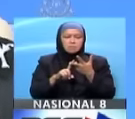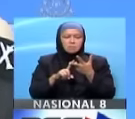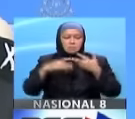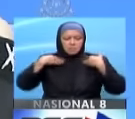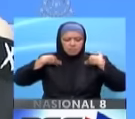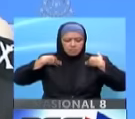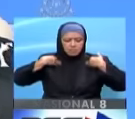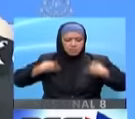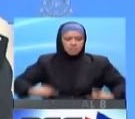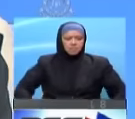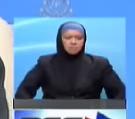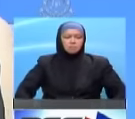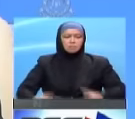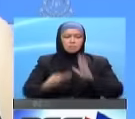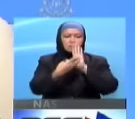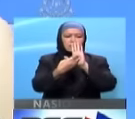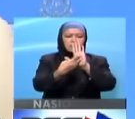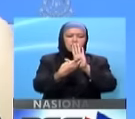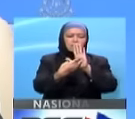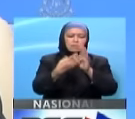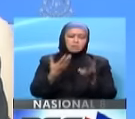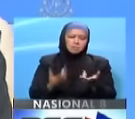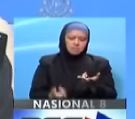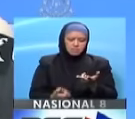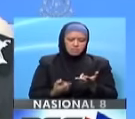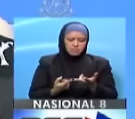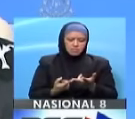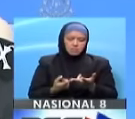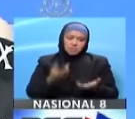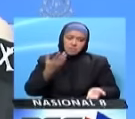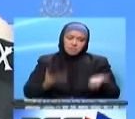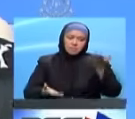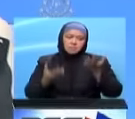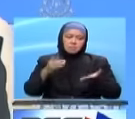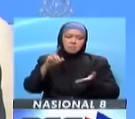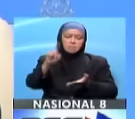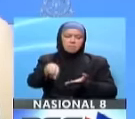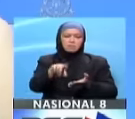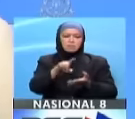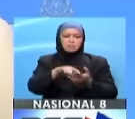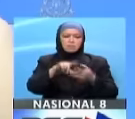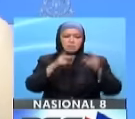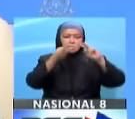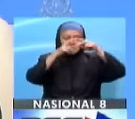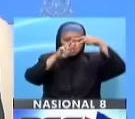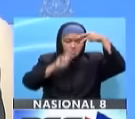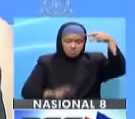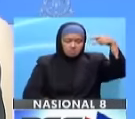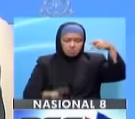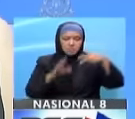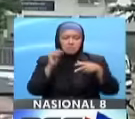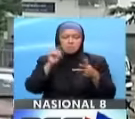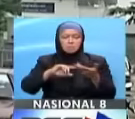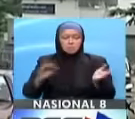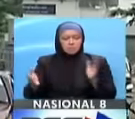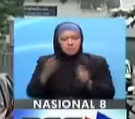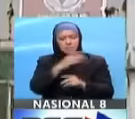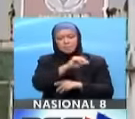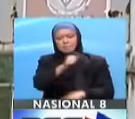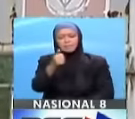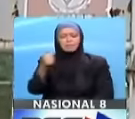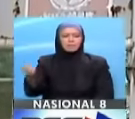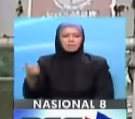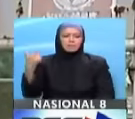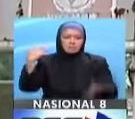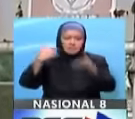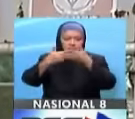physical evidence, mungkin kita perlukan DNA, comparison dan sebagainya. Sehingga hari